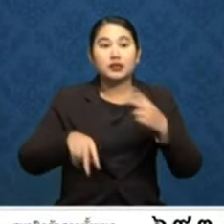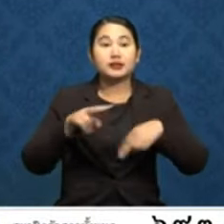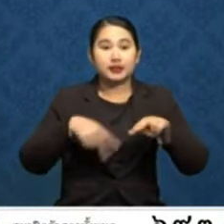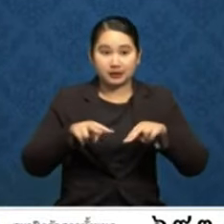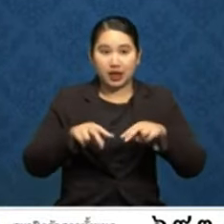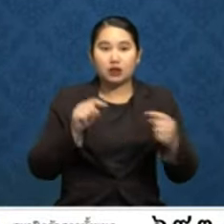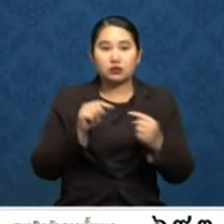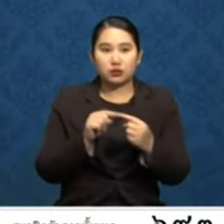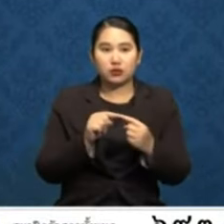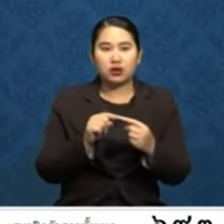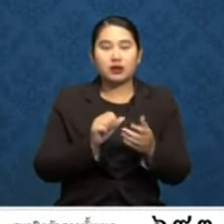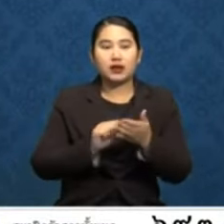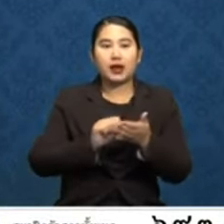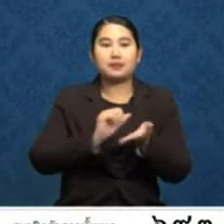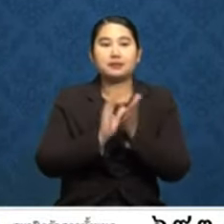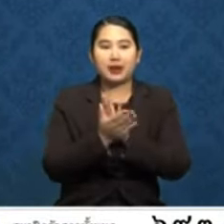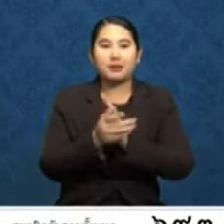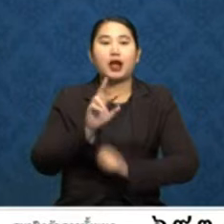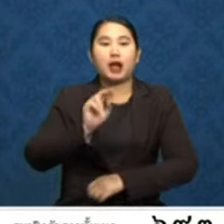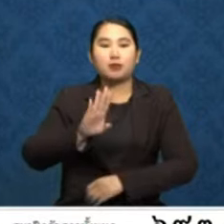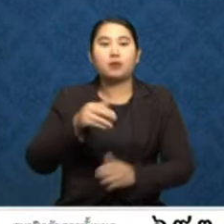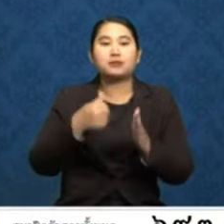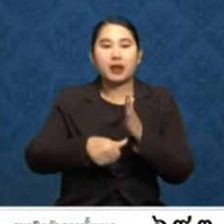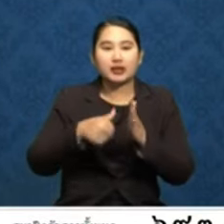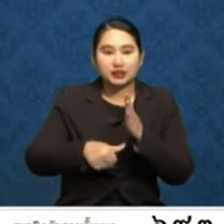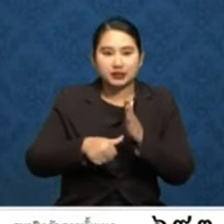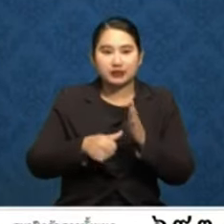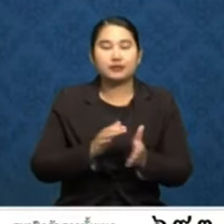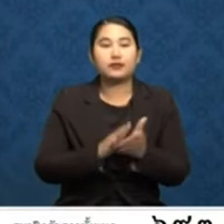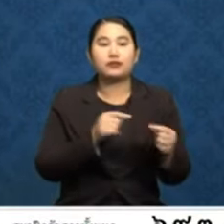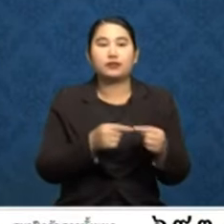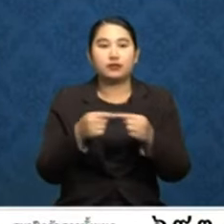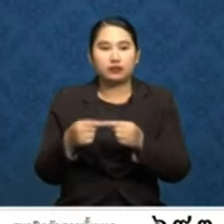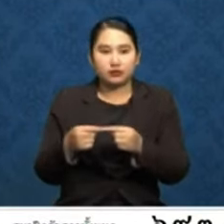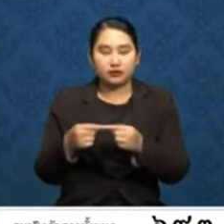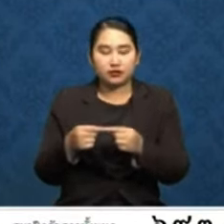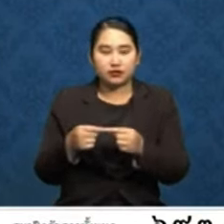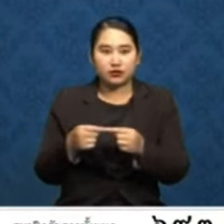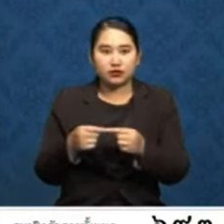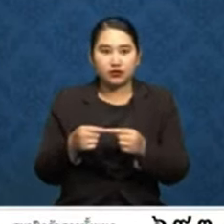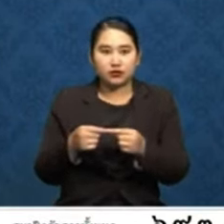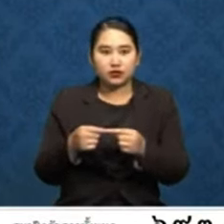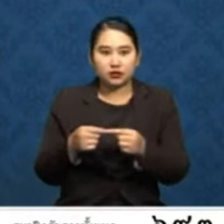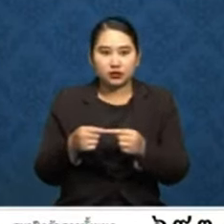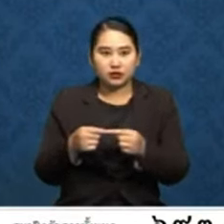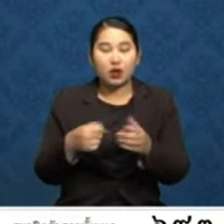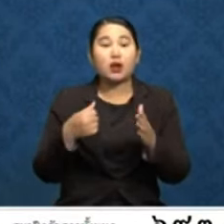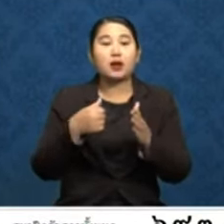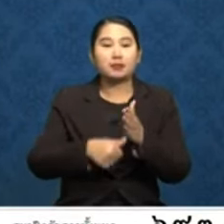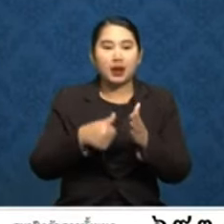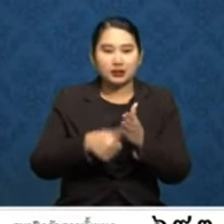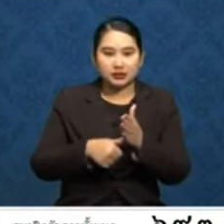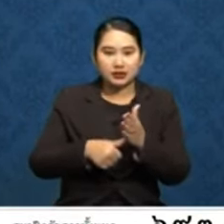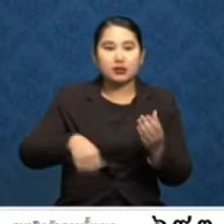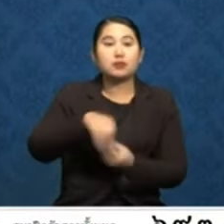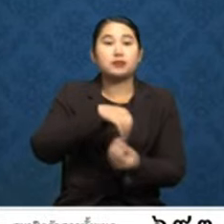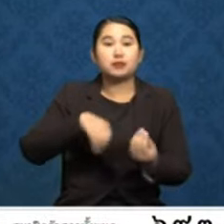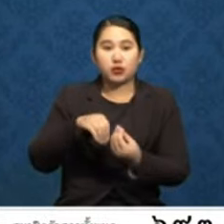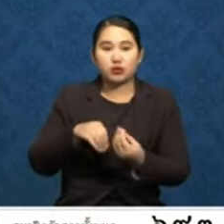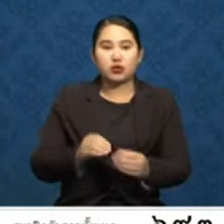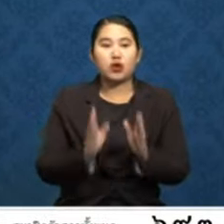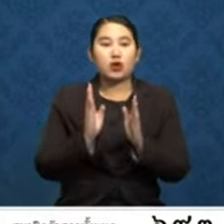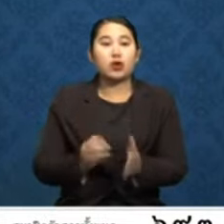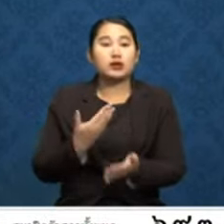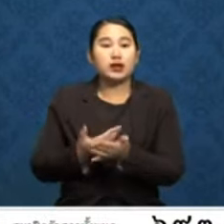ศึกษาความเป็นไปได้ของการปฏิรูประบบภาษีไปสู่แบบ negative income tax ที่ผู้มีราย